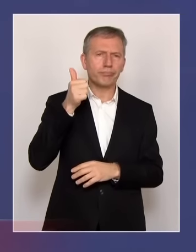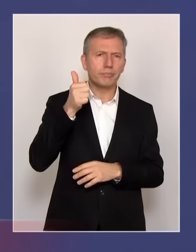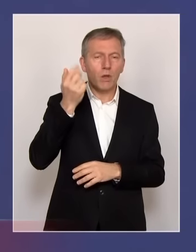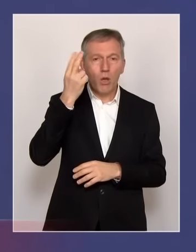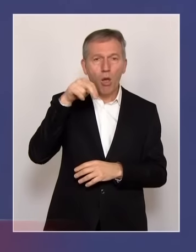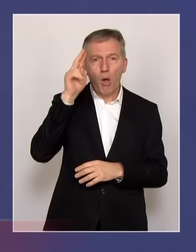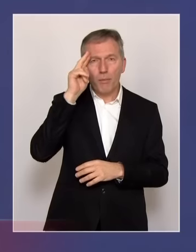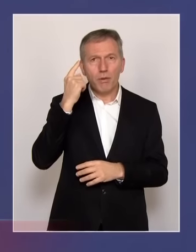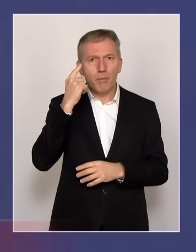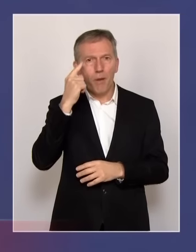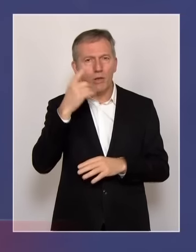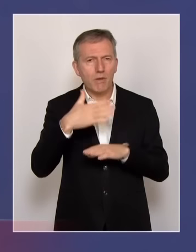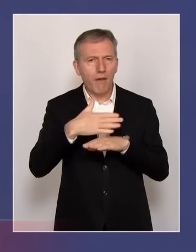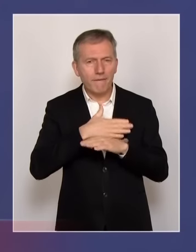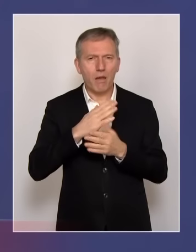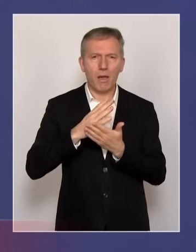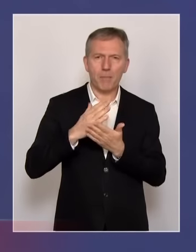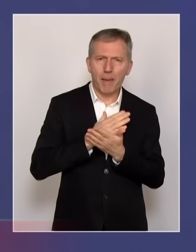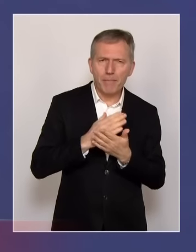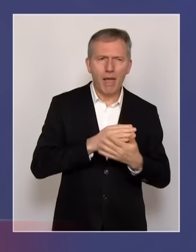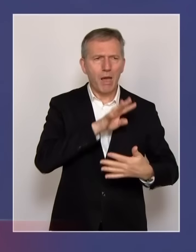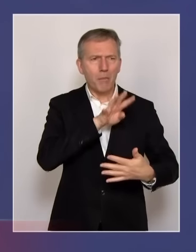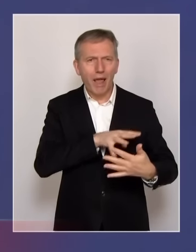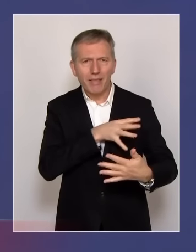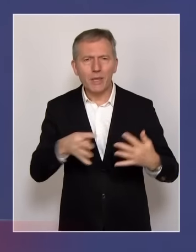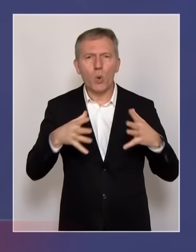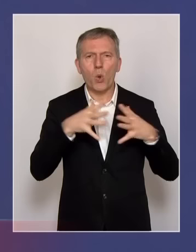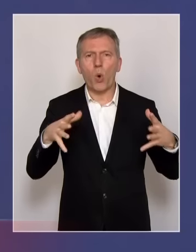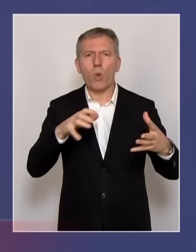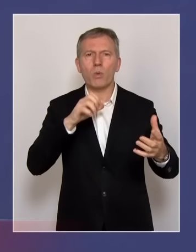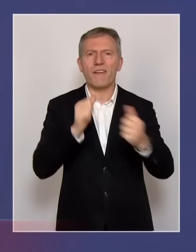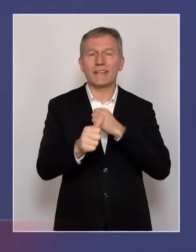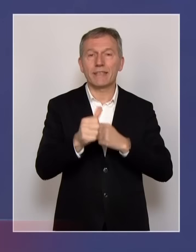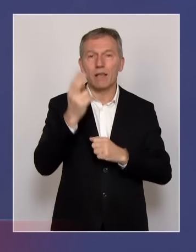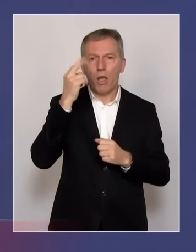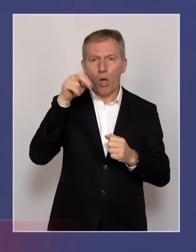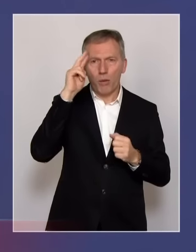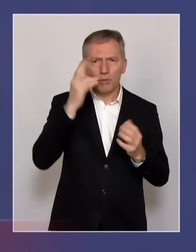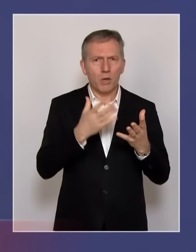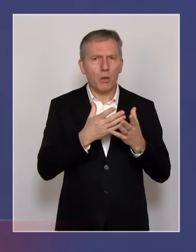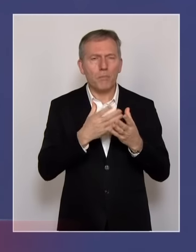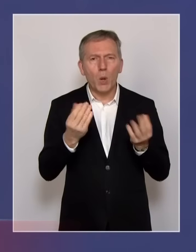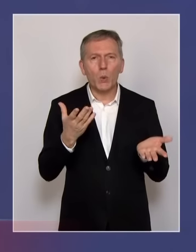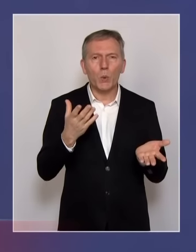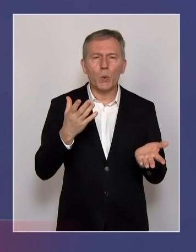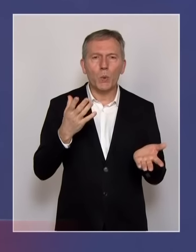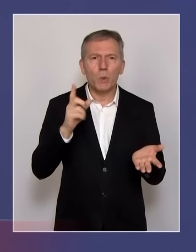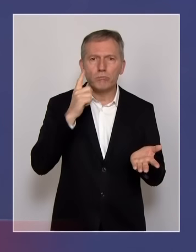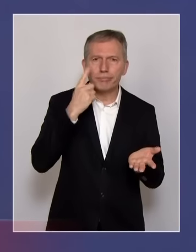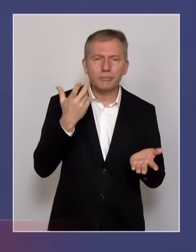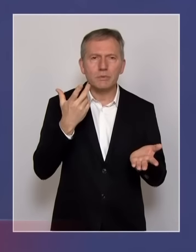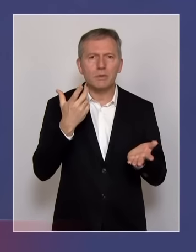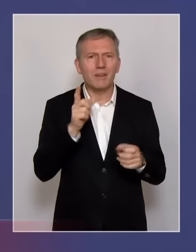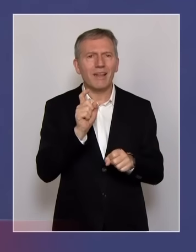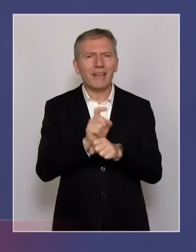de penser, préparer et planifier les grands défis de l'Europe. On a beaucoup entendu critiquer, en particulier